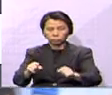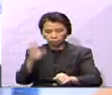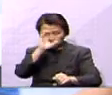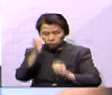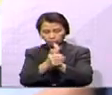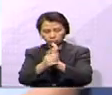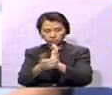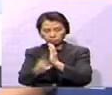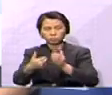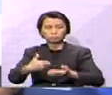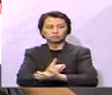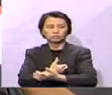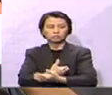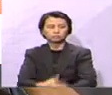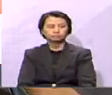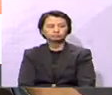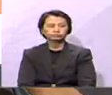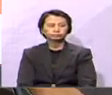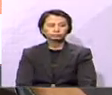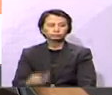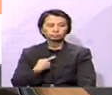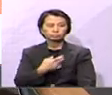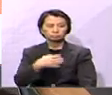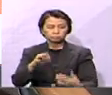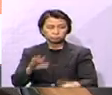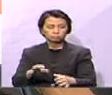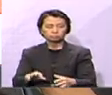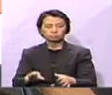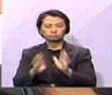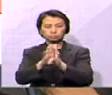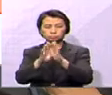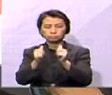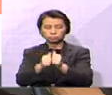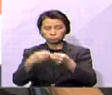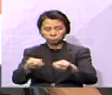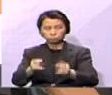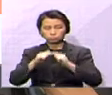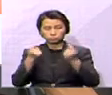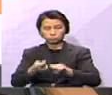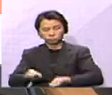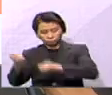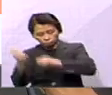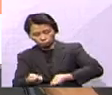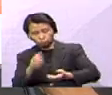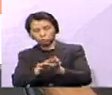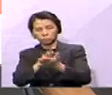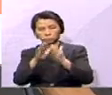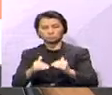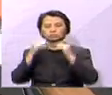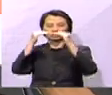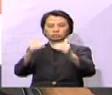mencungkil lebih banyak bakat baru. Ini kita dah buktikan dengan program Thunderbolt kita. Ya. Thunderbolt di sekolah, kita bawa naik ke